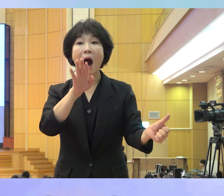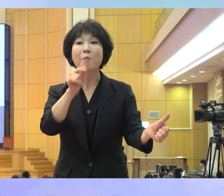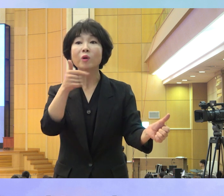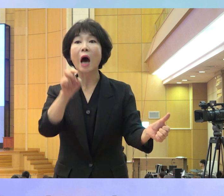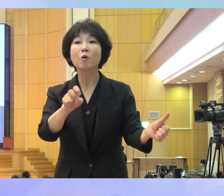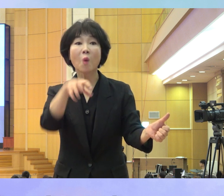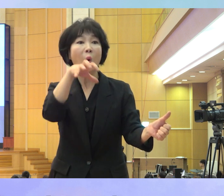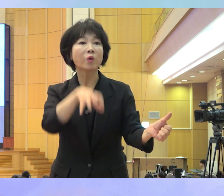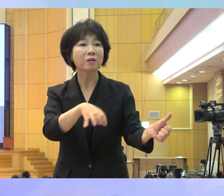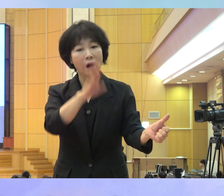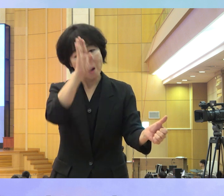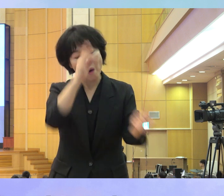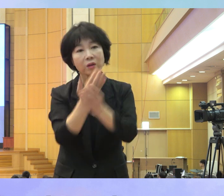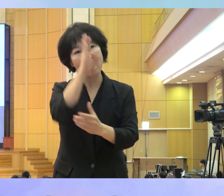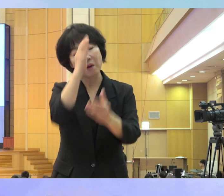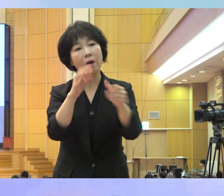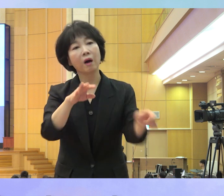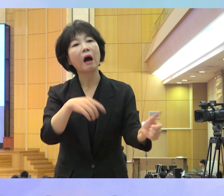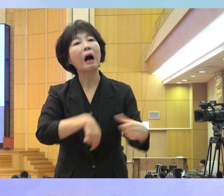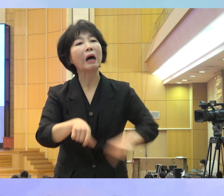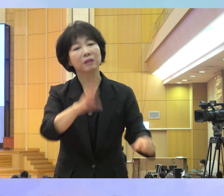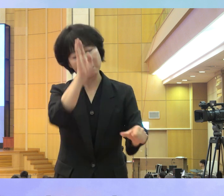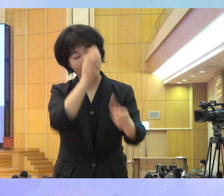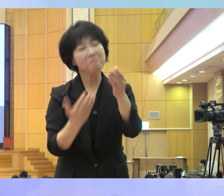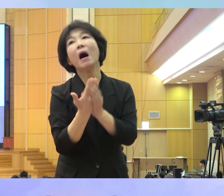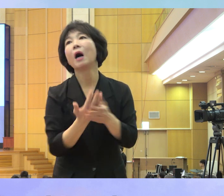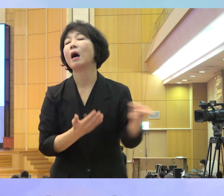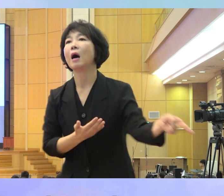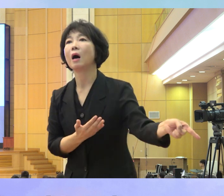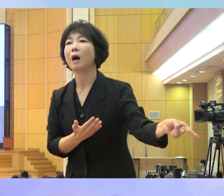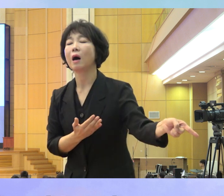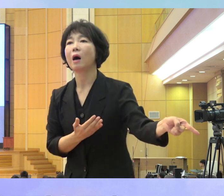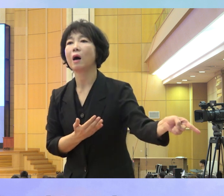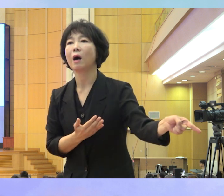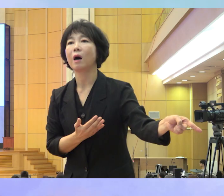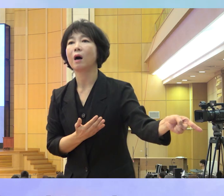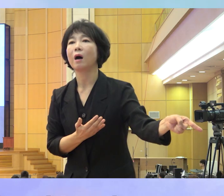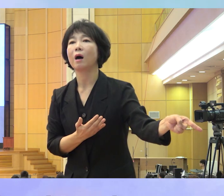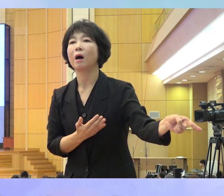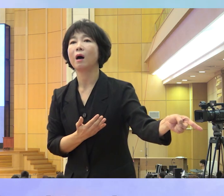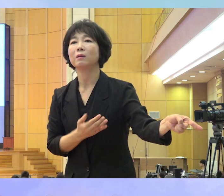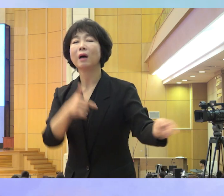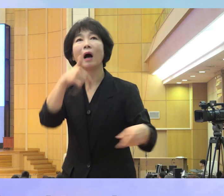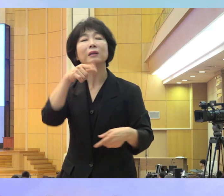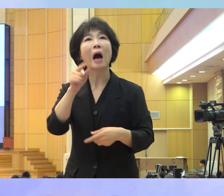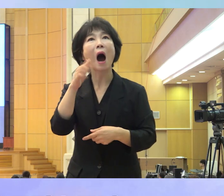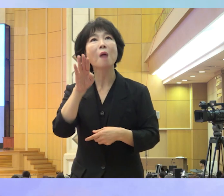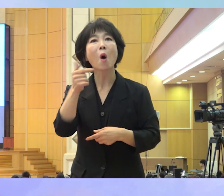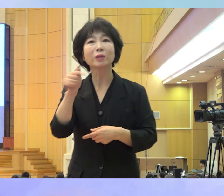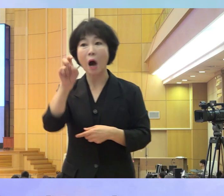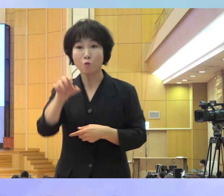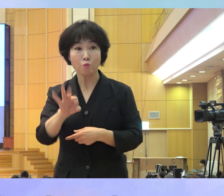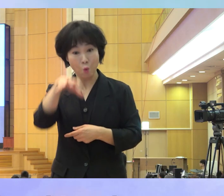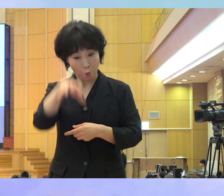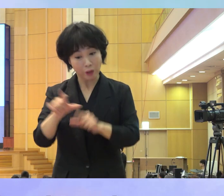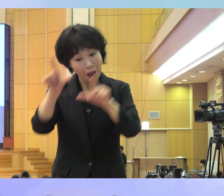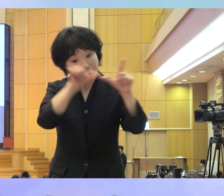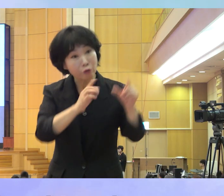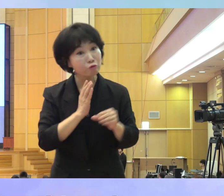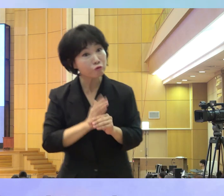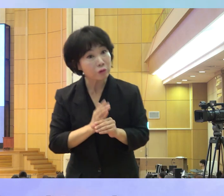그랬습니다. 이 왕의 신하는 소위 가버나움이라는 곳에 사는데, 지난번에